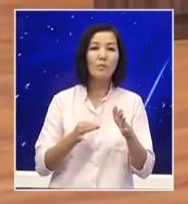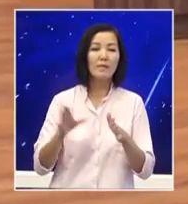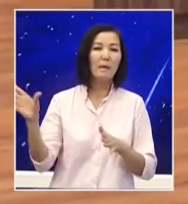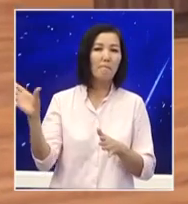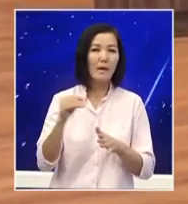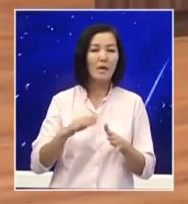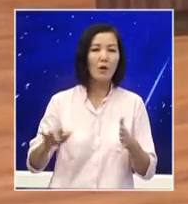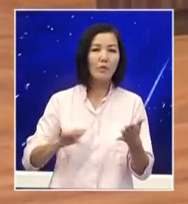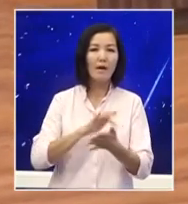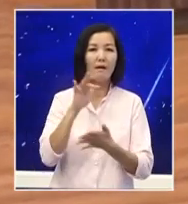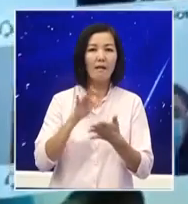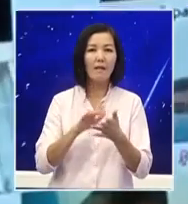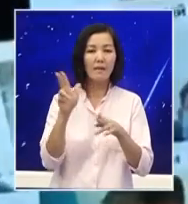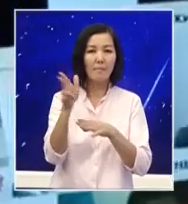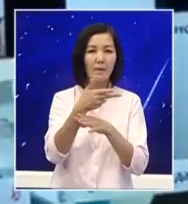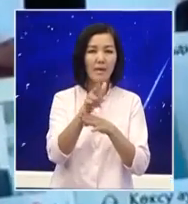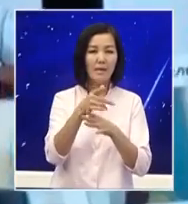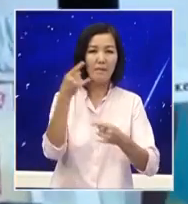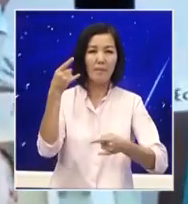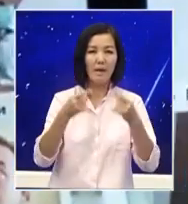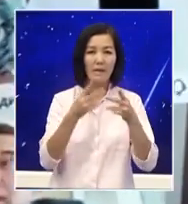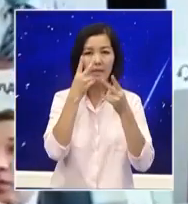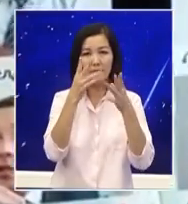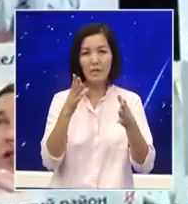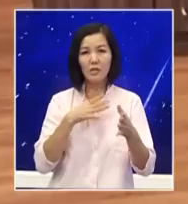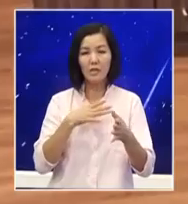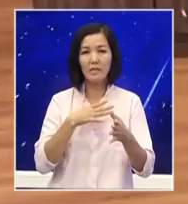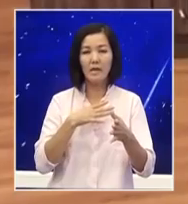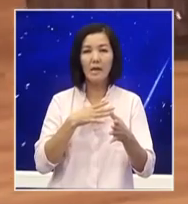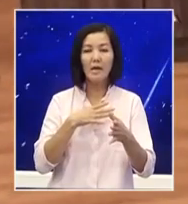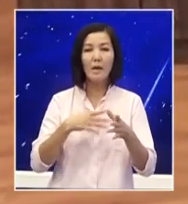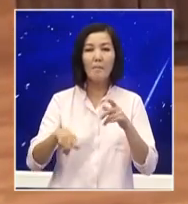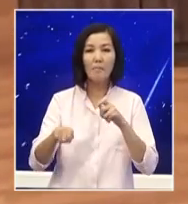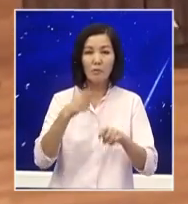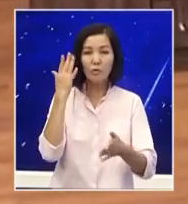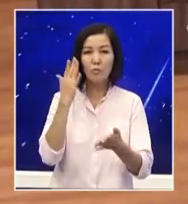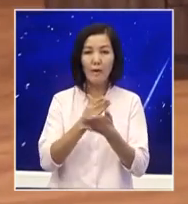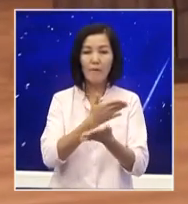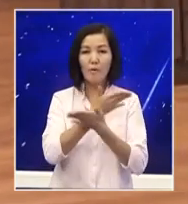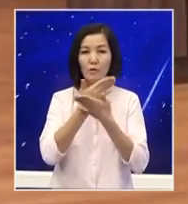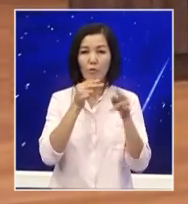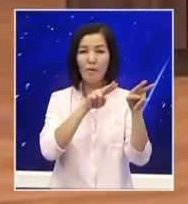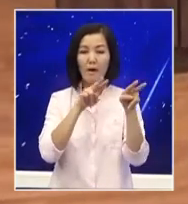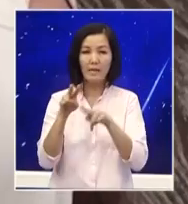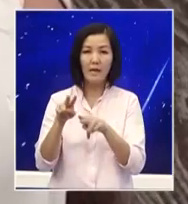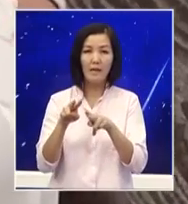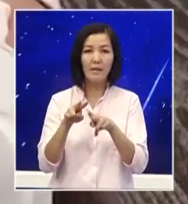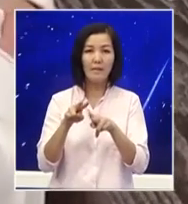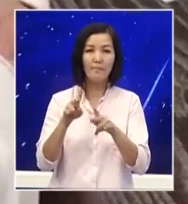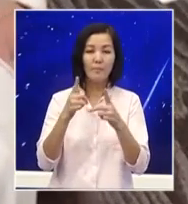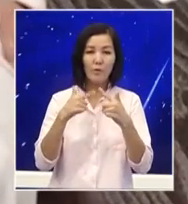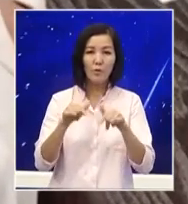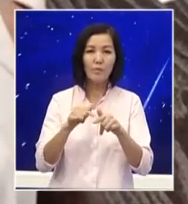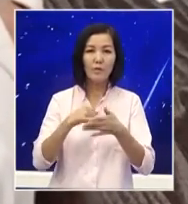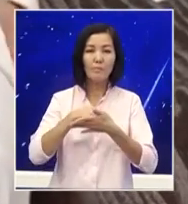облыстағы барлық аудан қалалармен бейне байланысқа шықты. Осы тәртіптің бұзылмауын қадағалады. Ұйымдастырушылар бекітілген тәртіп